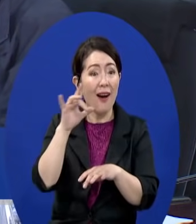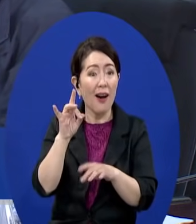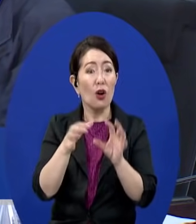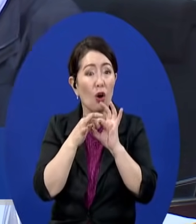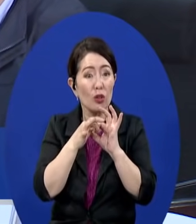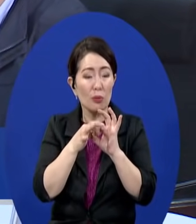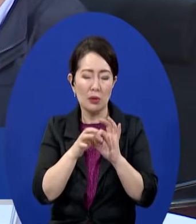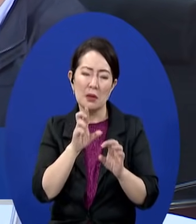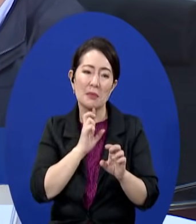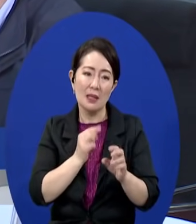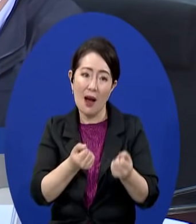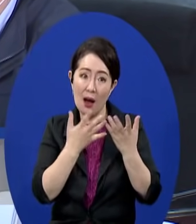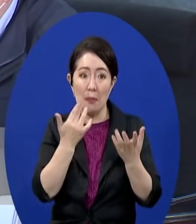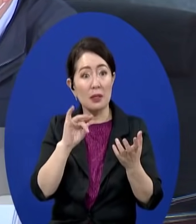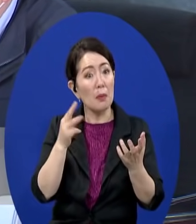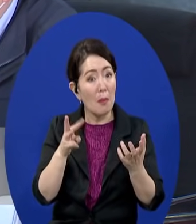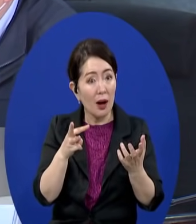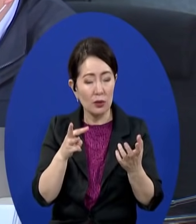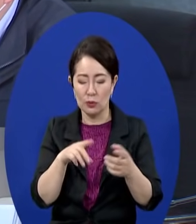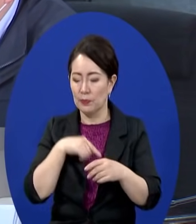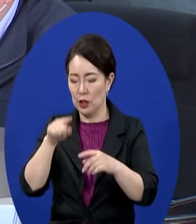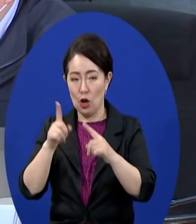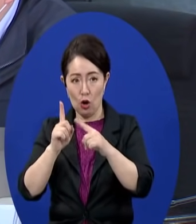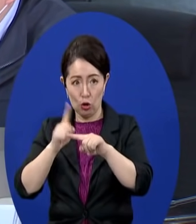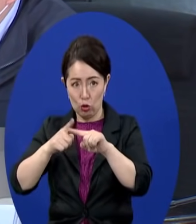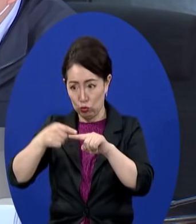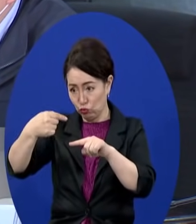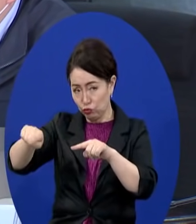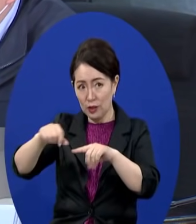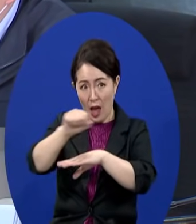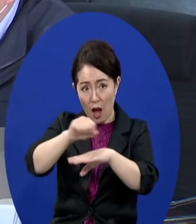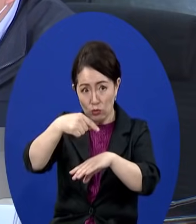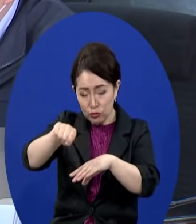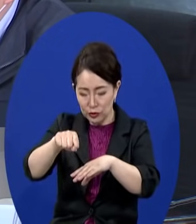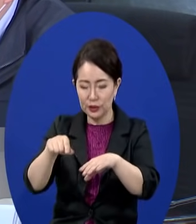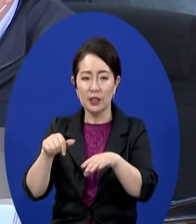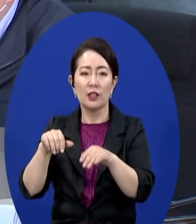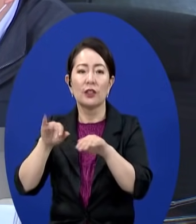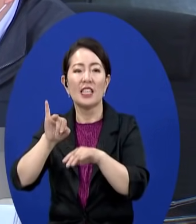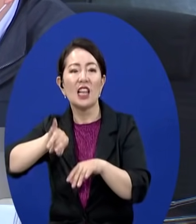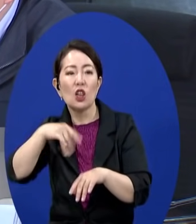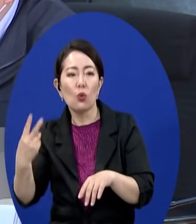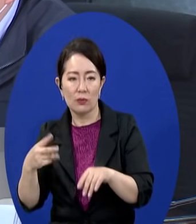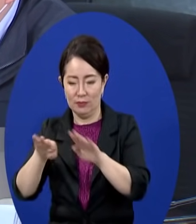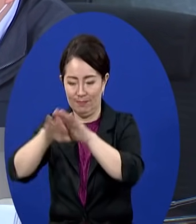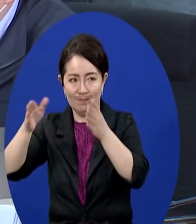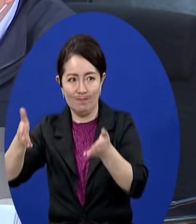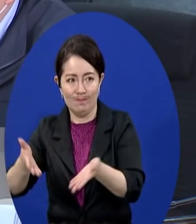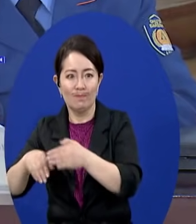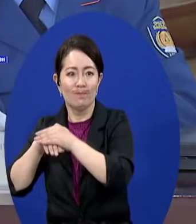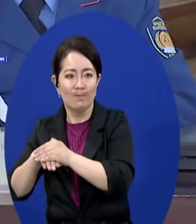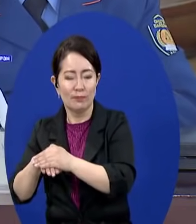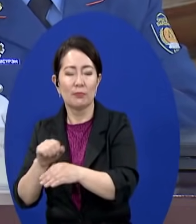бол үгүйсэхгүй. Тэр тохиолдолд бол бид нэр орон нутгад аймагуудад нөөц төхөөрөмжүүд, нөөц хэрэгслүүдийг бол бэлтгээд тараацсан, түгээцсэн